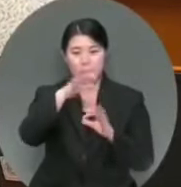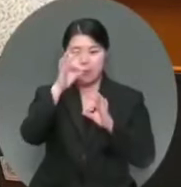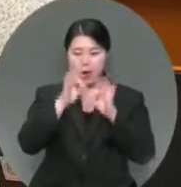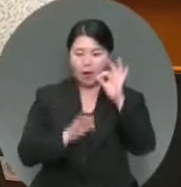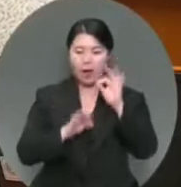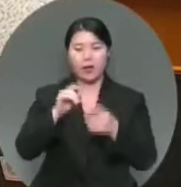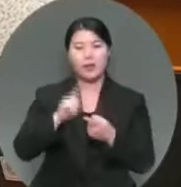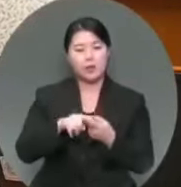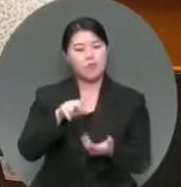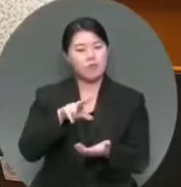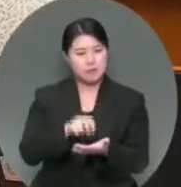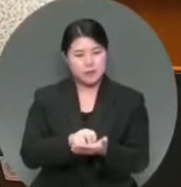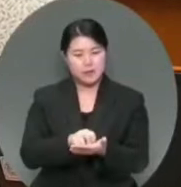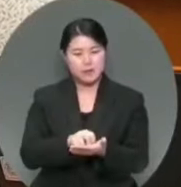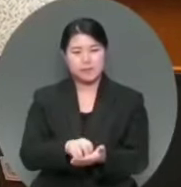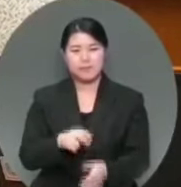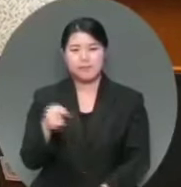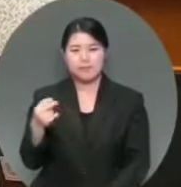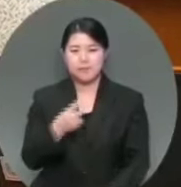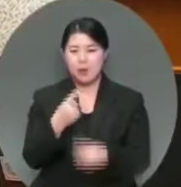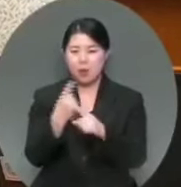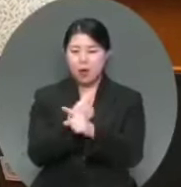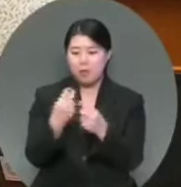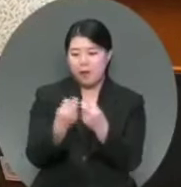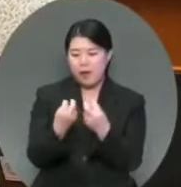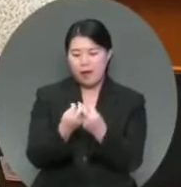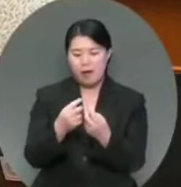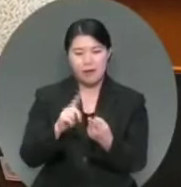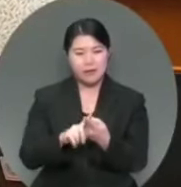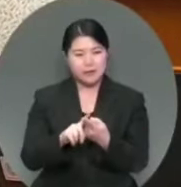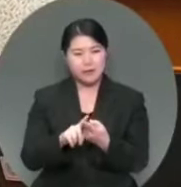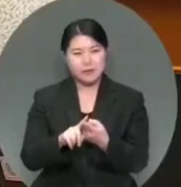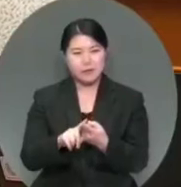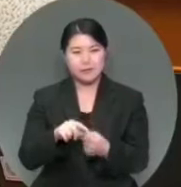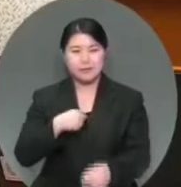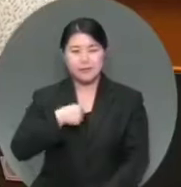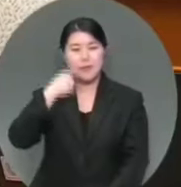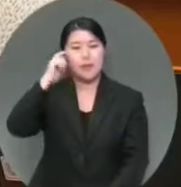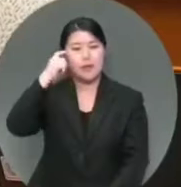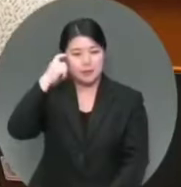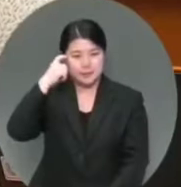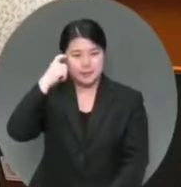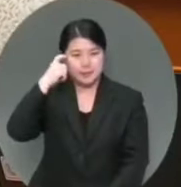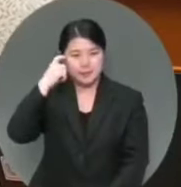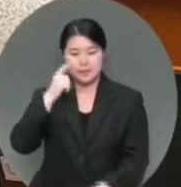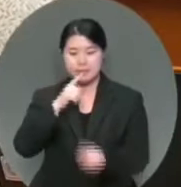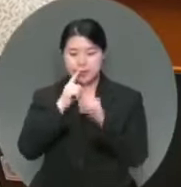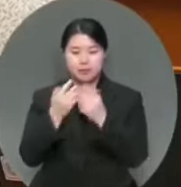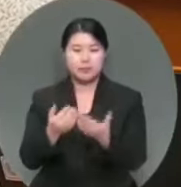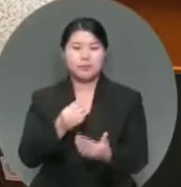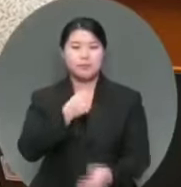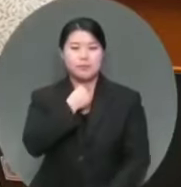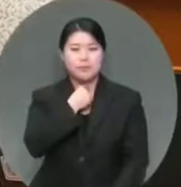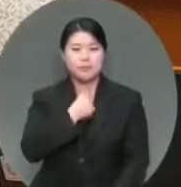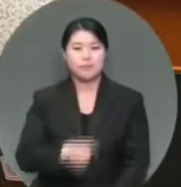대한 문제점, 그 다음에 개선 방향에 대해서 한번 저의 견해를 말씀드리고